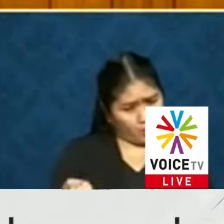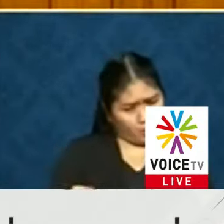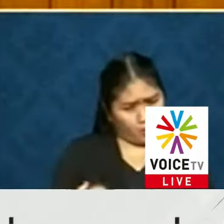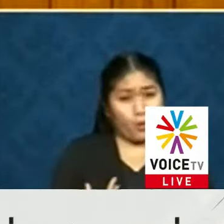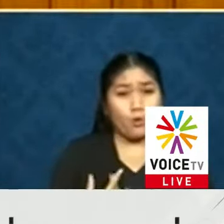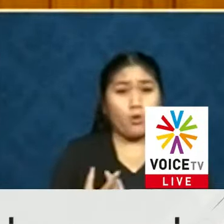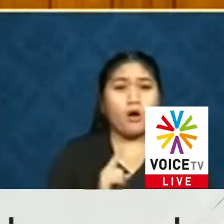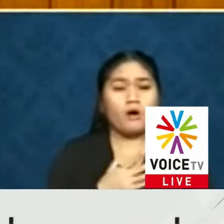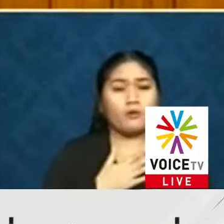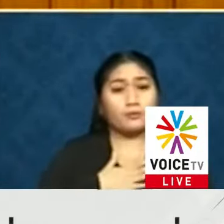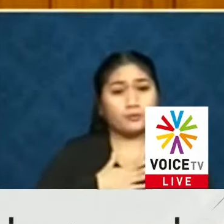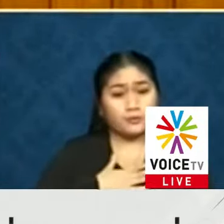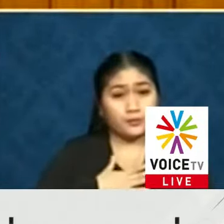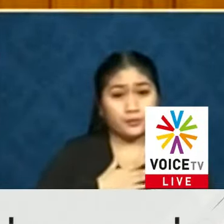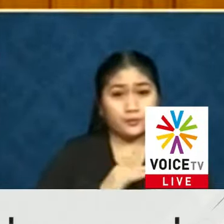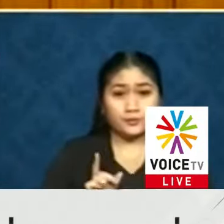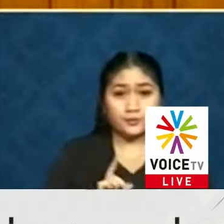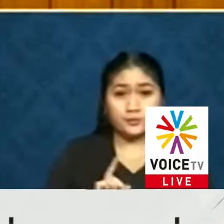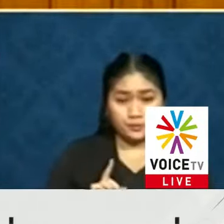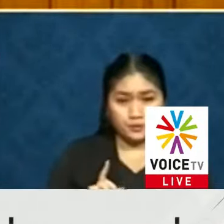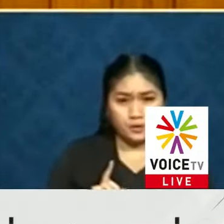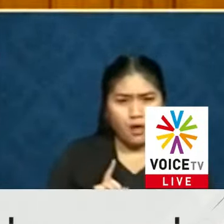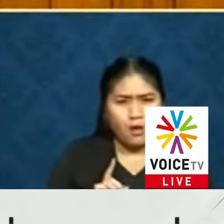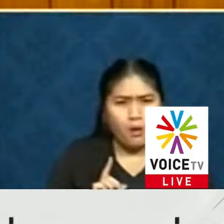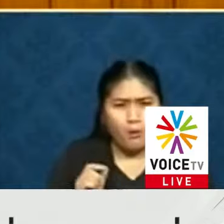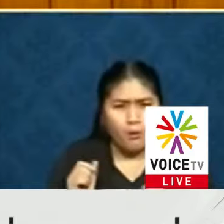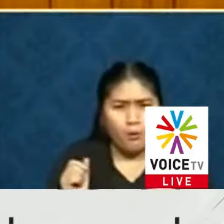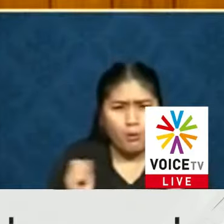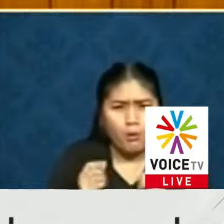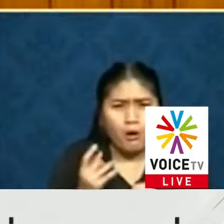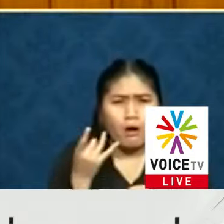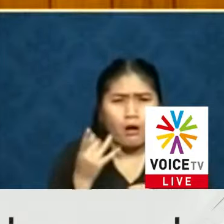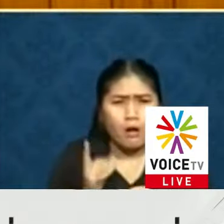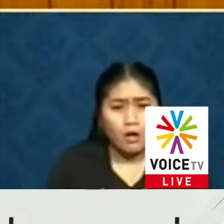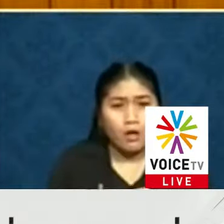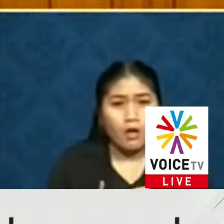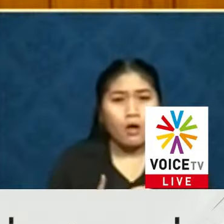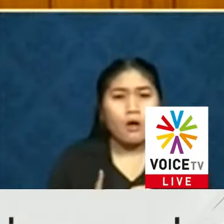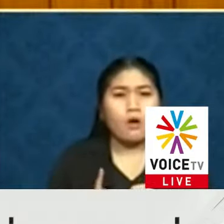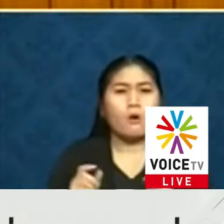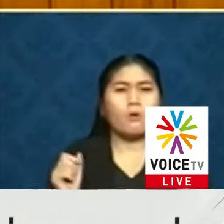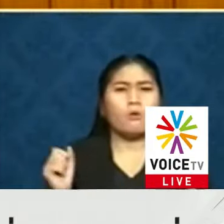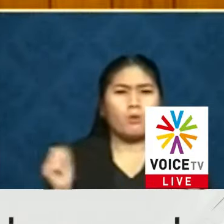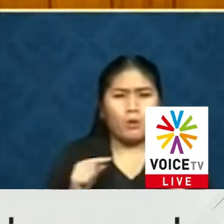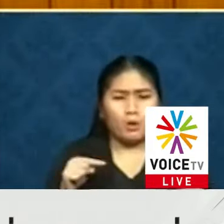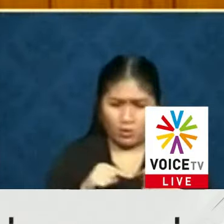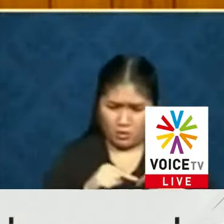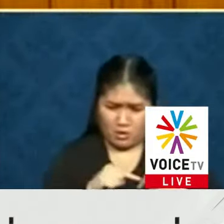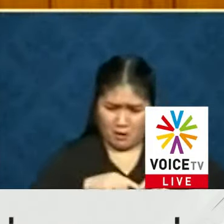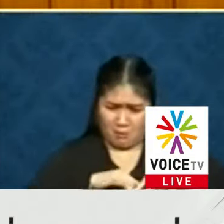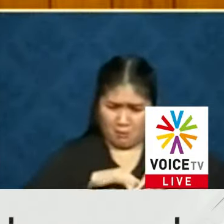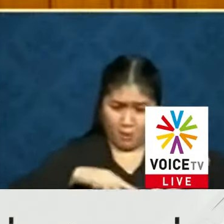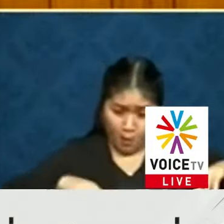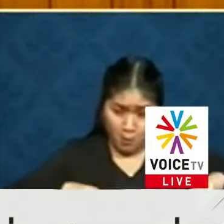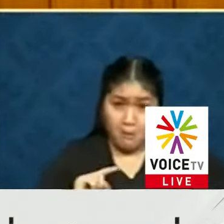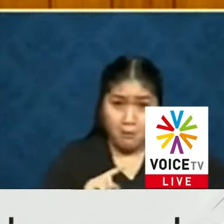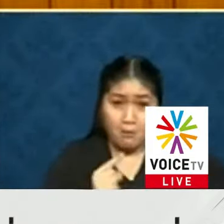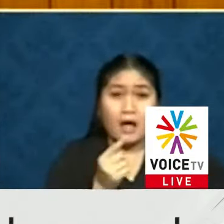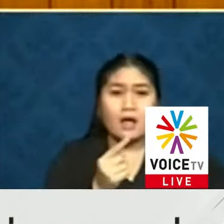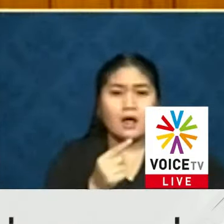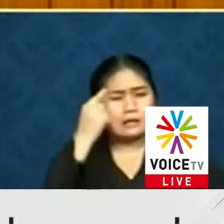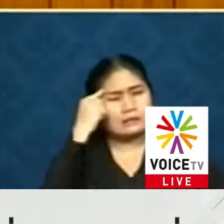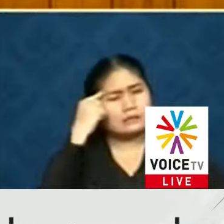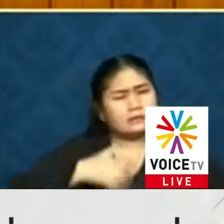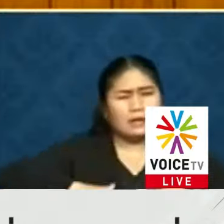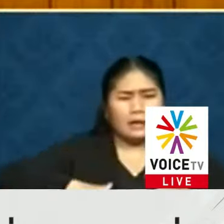เราไม่อยากแตะเรื่องนี้ท่านอย่าไปหมกมุ่นกับหมวด1และหมวด2ทำไมต้องกังวล จเรื่องนี้มากไป ครับ ถ้าละเว้น